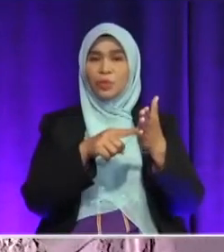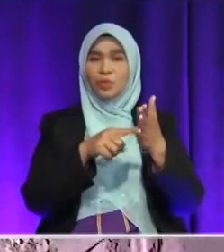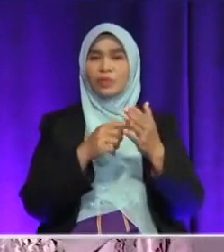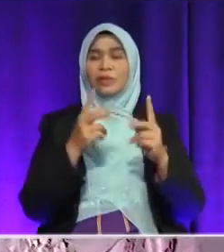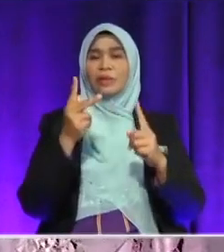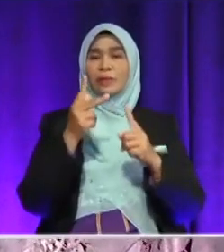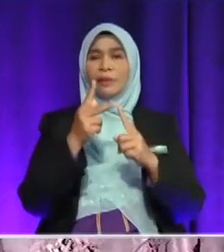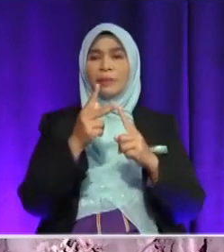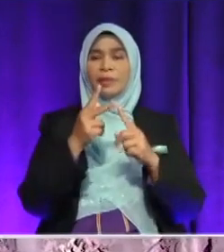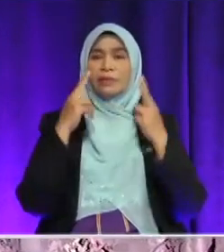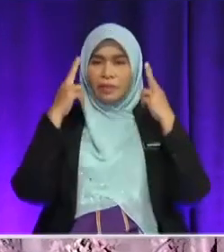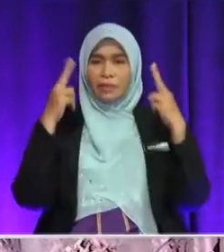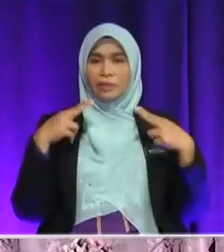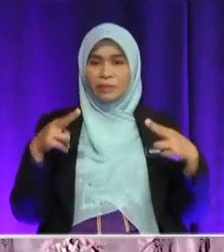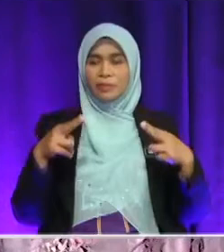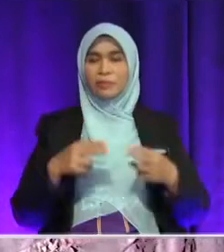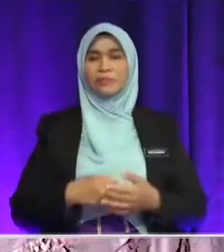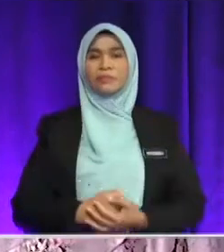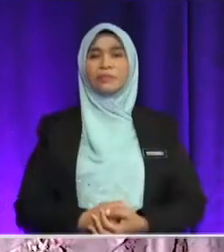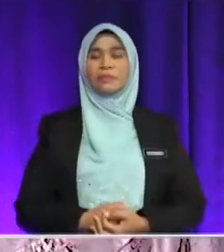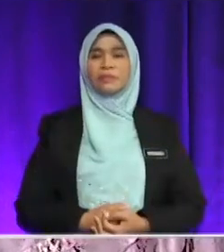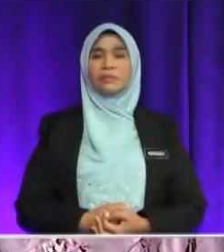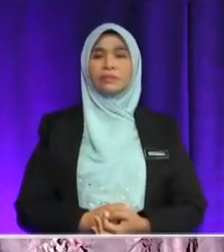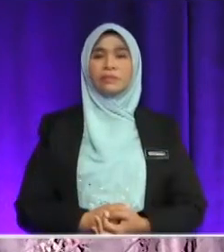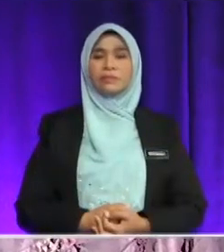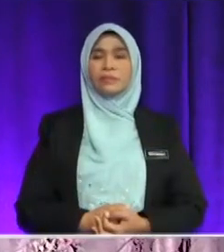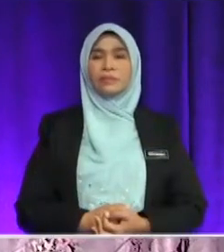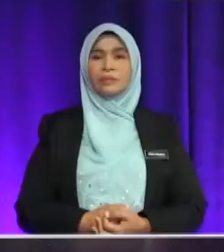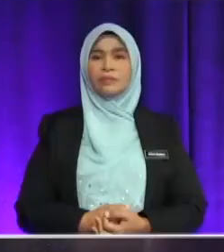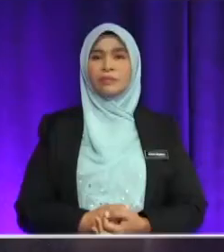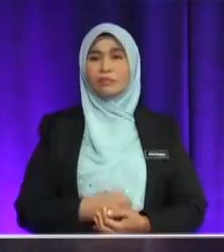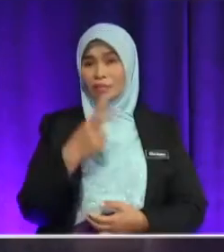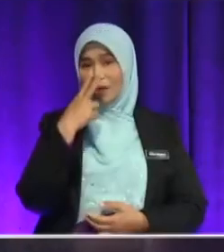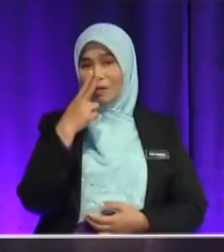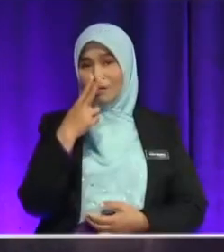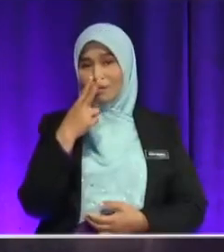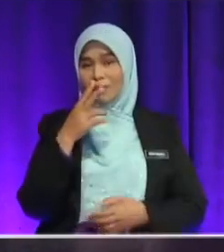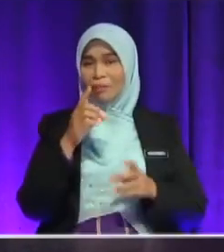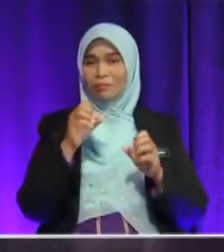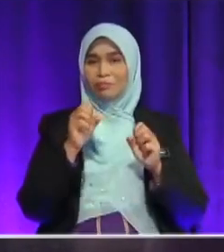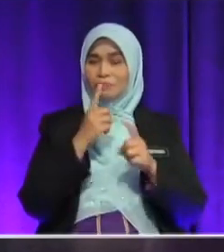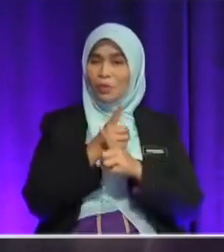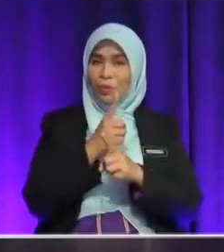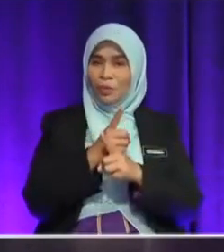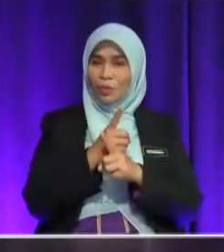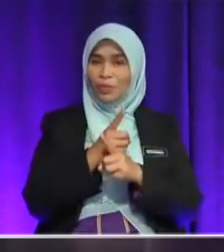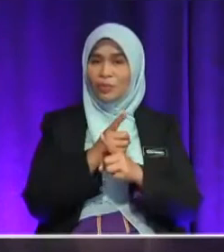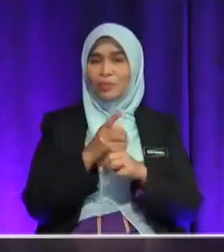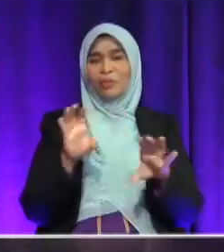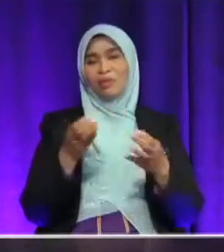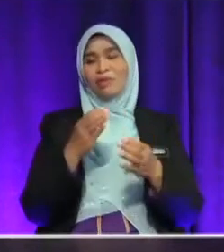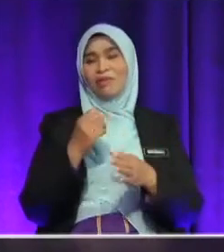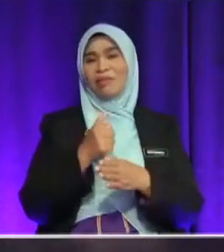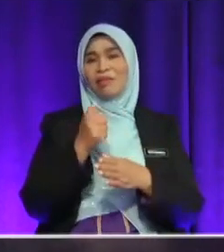orang lima orangnya angket aku tuh bulatan kamu kirim sama Aduh mengikuti betobe perhatian ataupun tak memberi di rumah kamu disebut